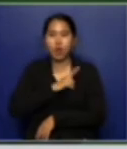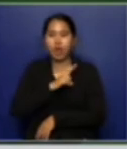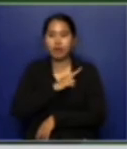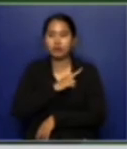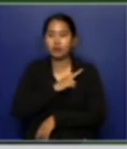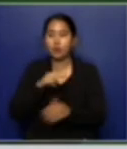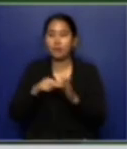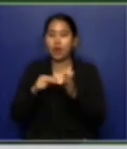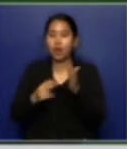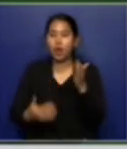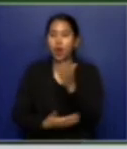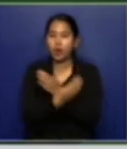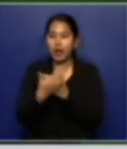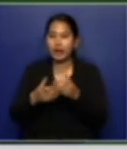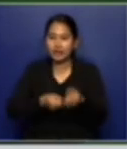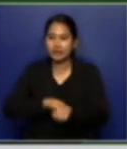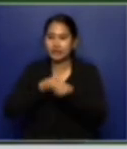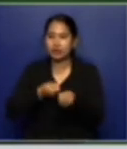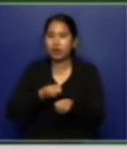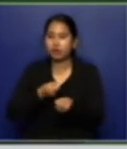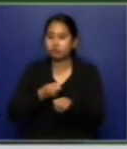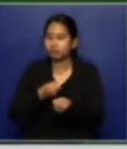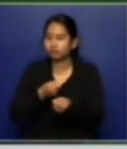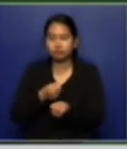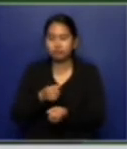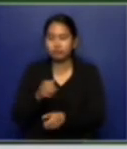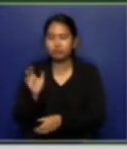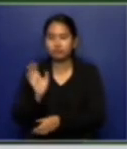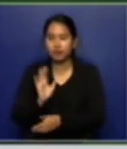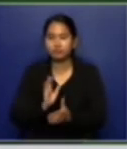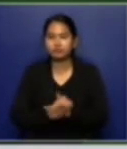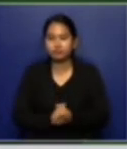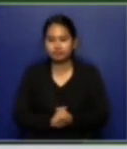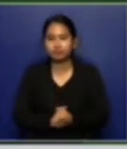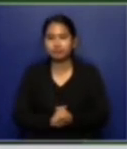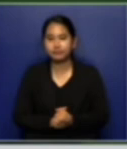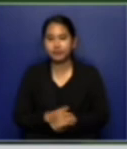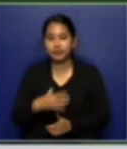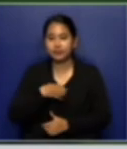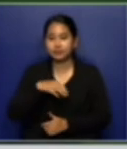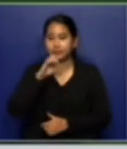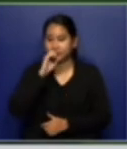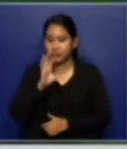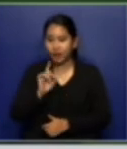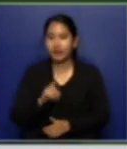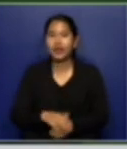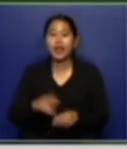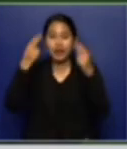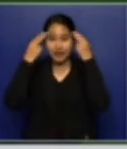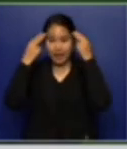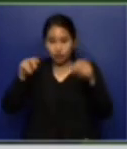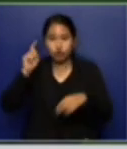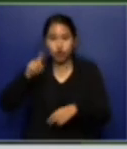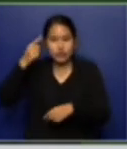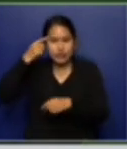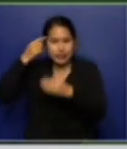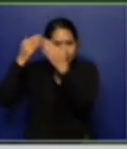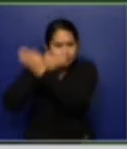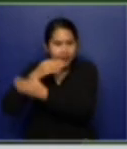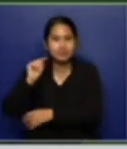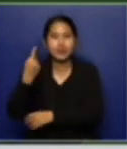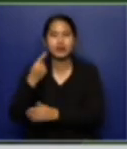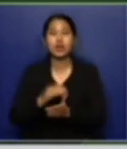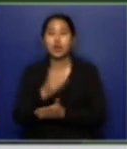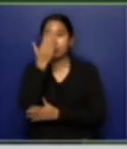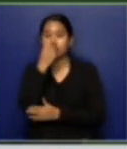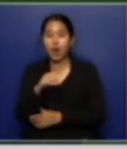ดโอกาสของเกษตรกรดิฉันขอย้ำว่าท่านนายกต้องปรับทัศนคติใหม่เพราะความกังวล